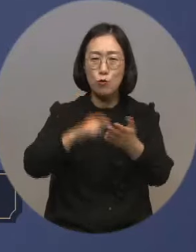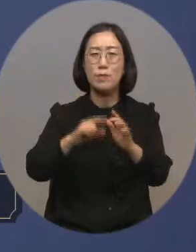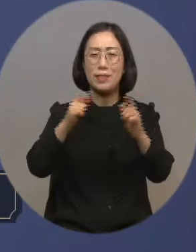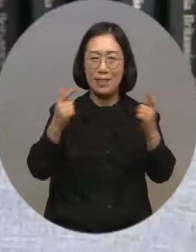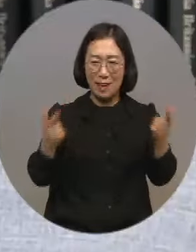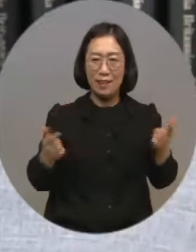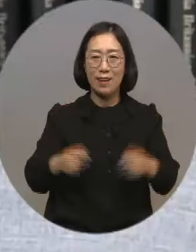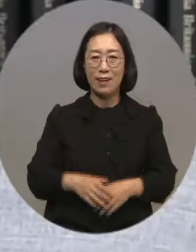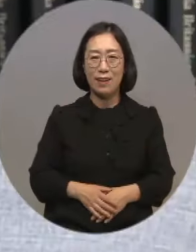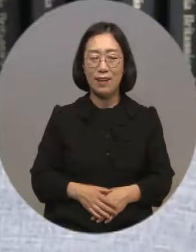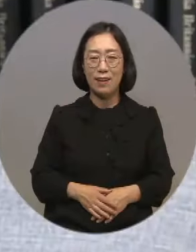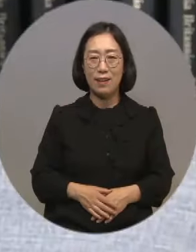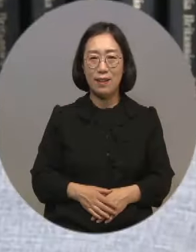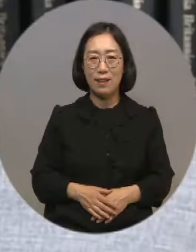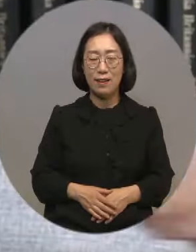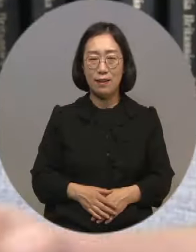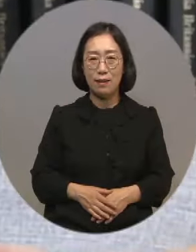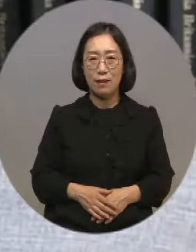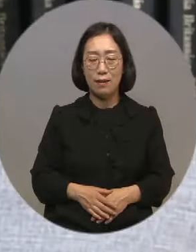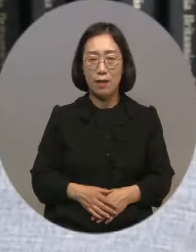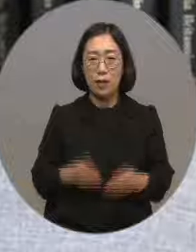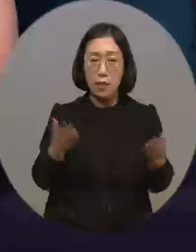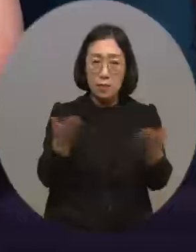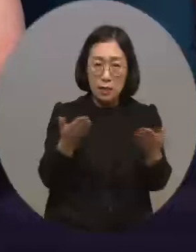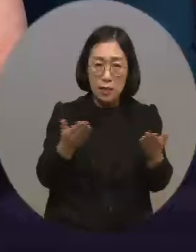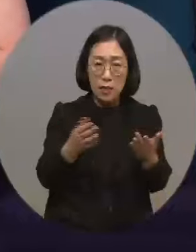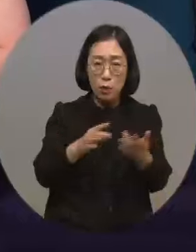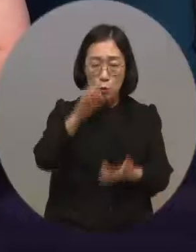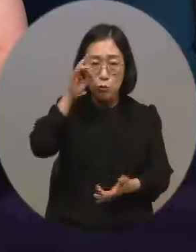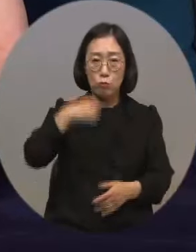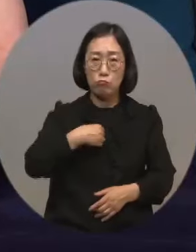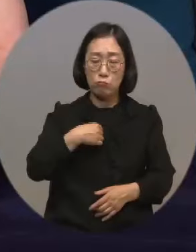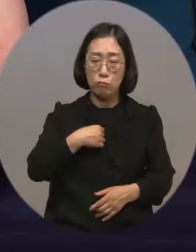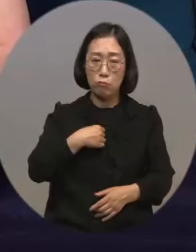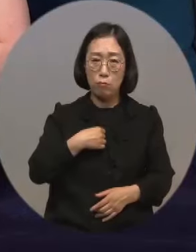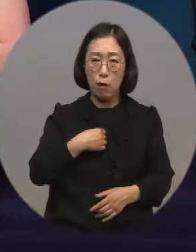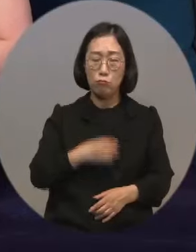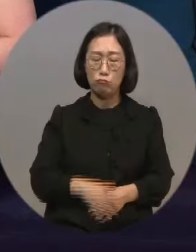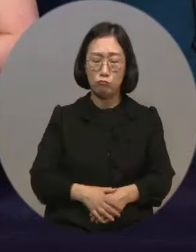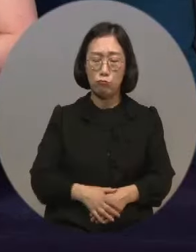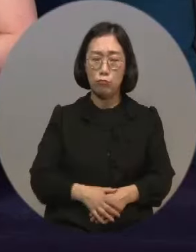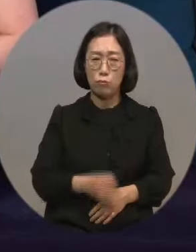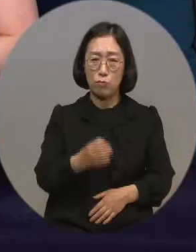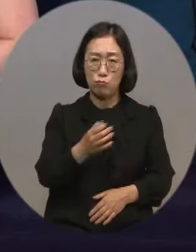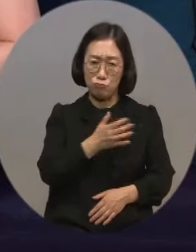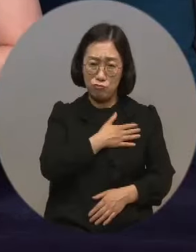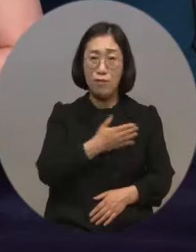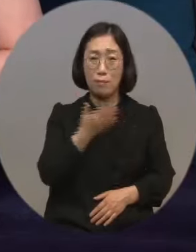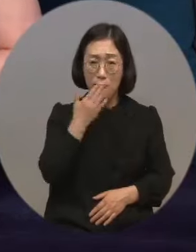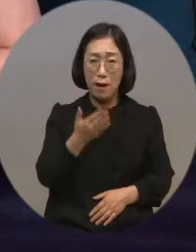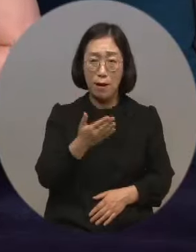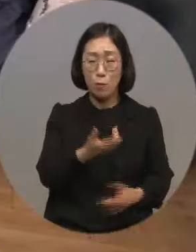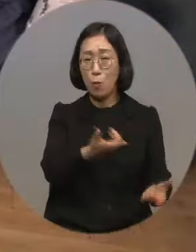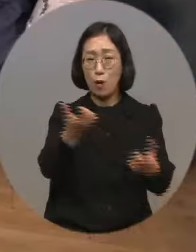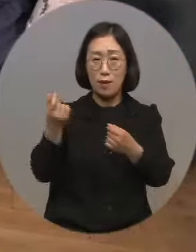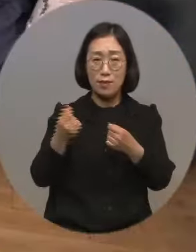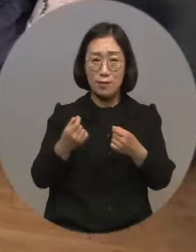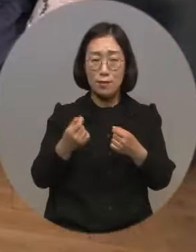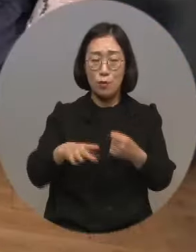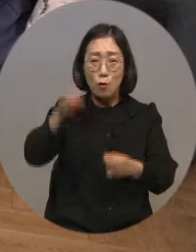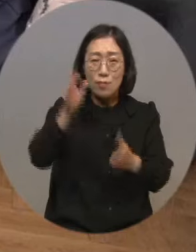대한민국 사람들도. 아니 뭐 업종 정한다고 똑똑하면 나는 벌써 재벌 회장님 될게. 예, 막막했을 것 같아요.